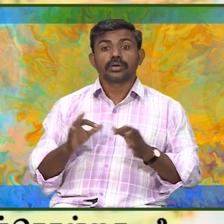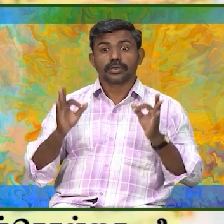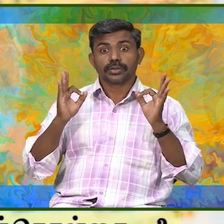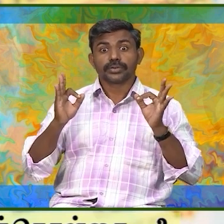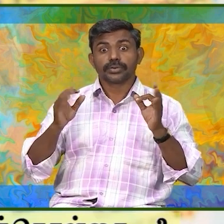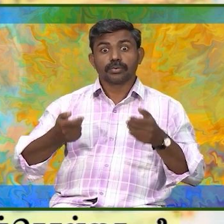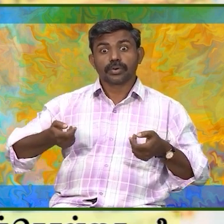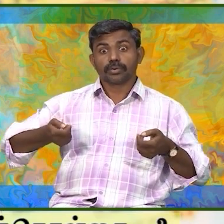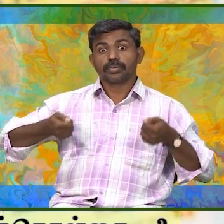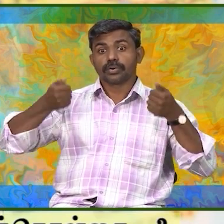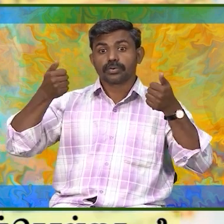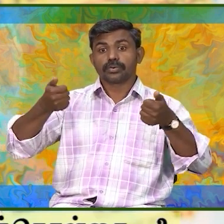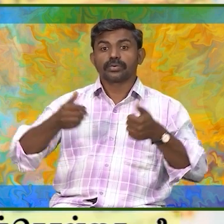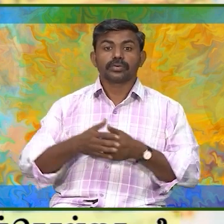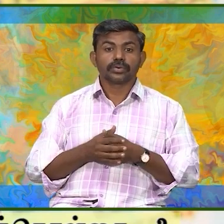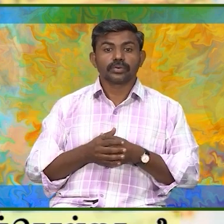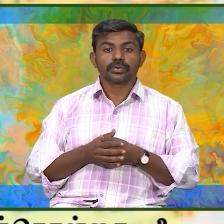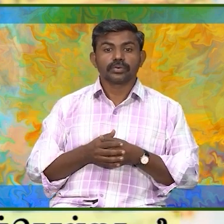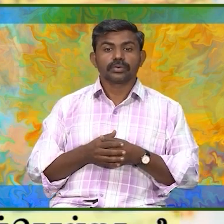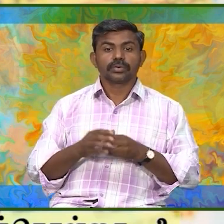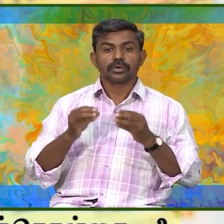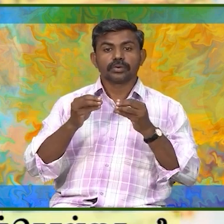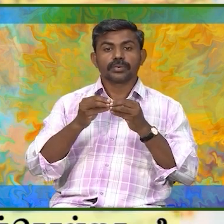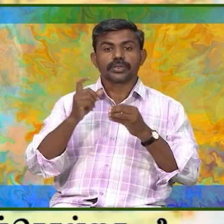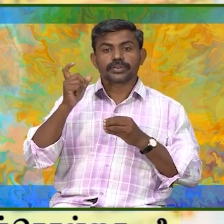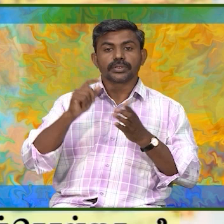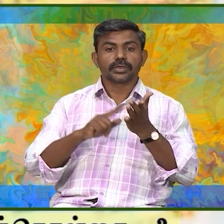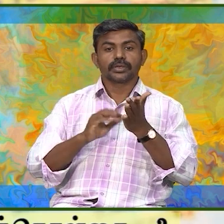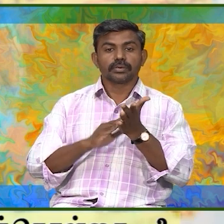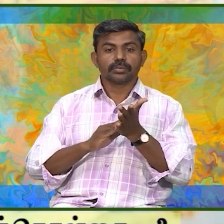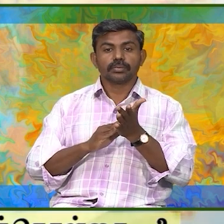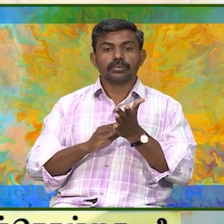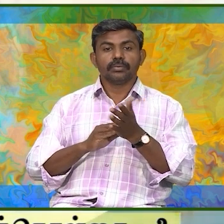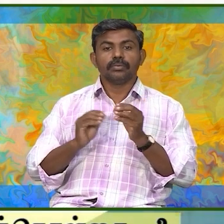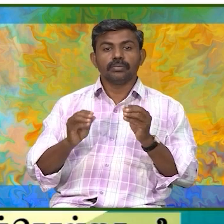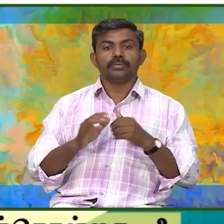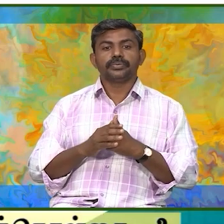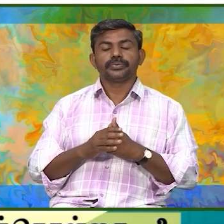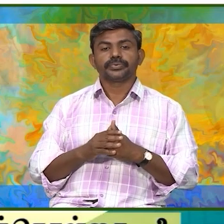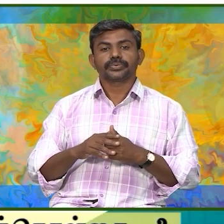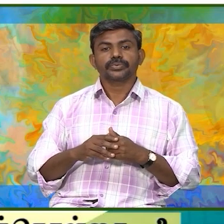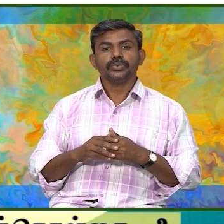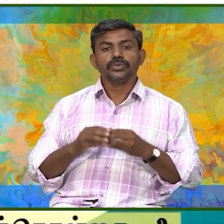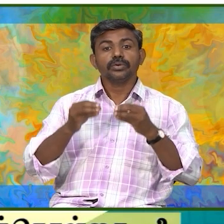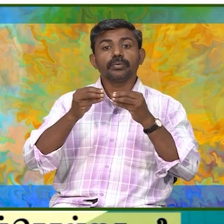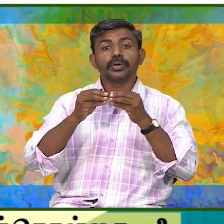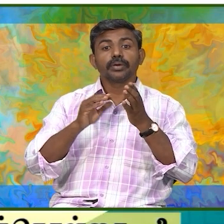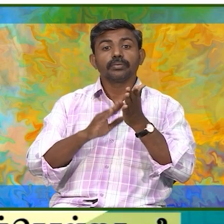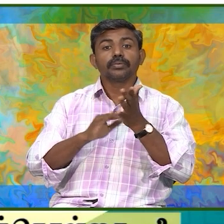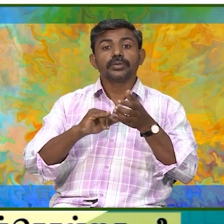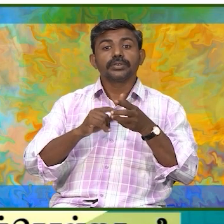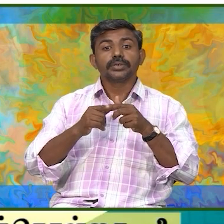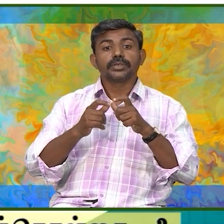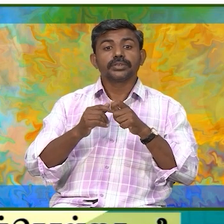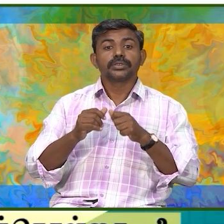செழிப்பான ஒரு பொருளாதார மண்டலத்தை உருவாக்குவதற்கு இந்த பிசிஐஎம் தனது பங்கை ஆற்றுகிறது. அடுத்தது பிம்ஸ்டெக்.